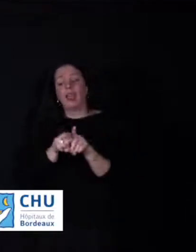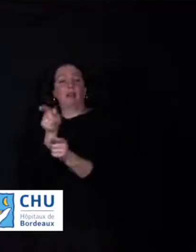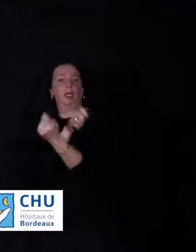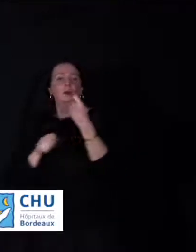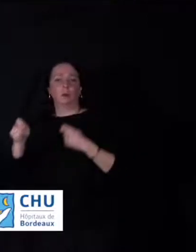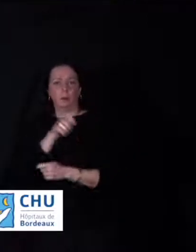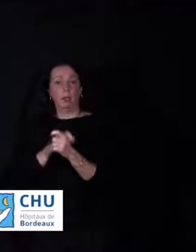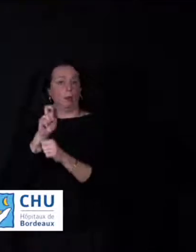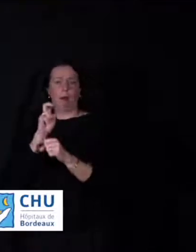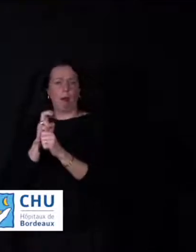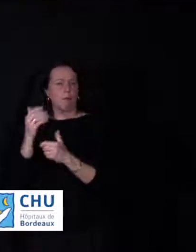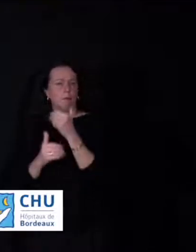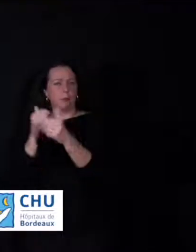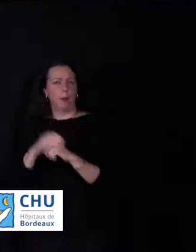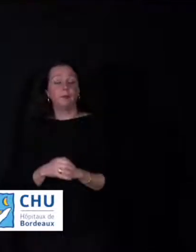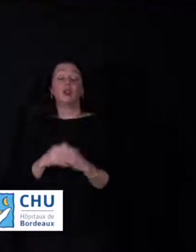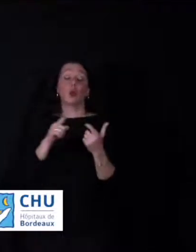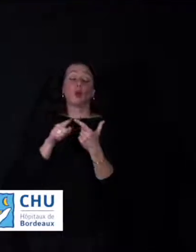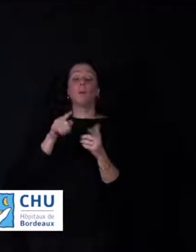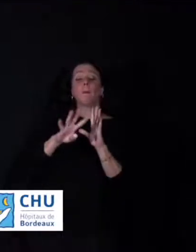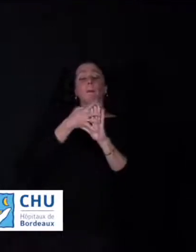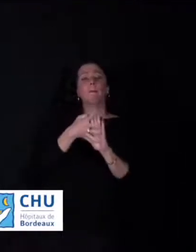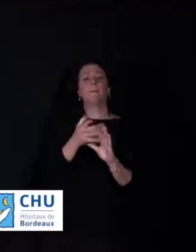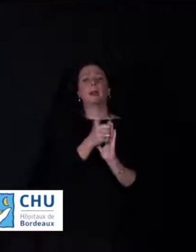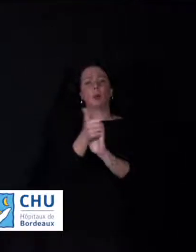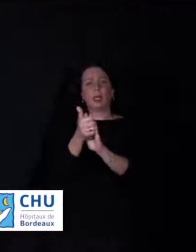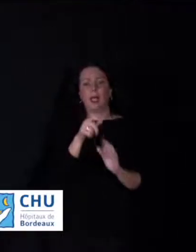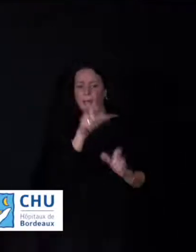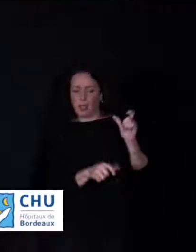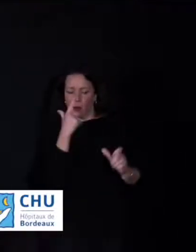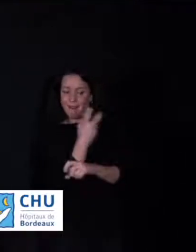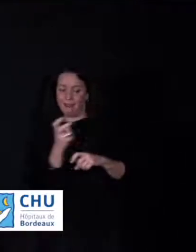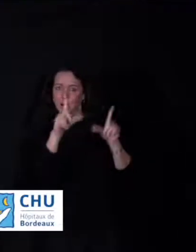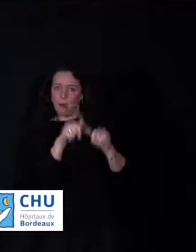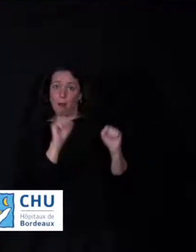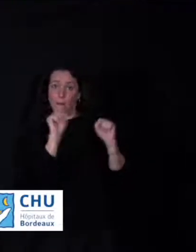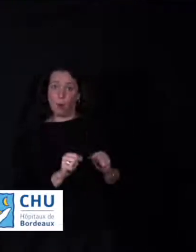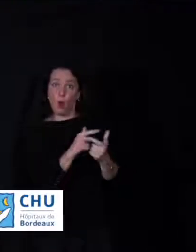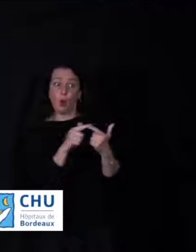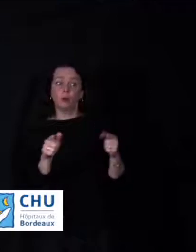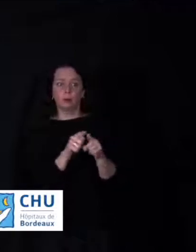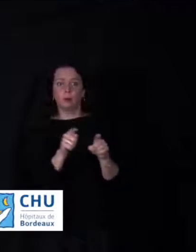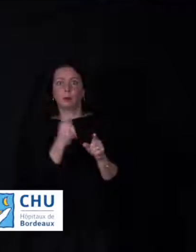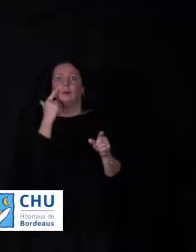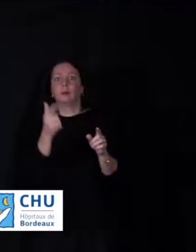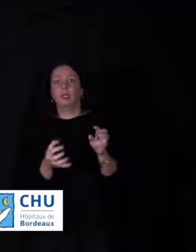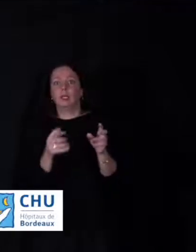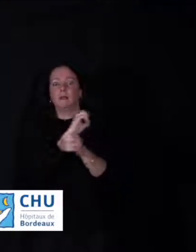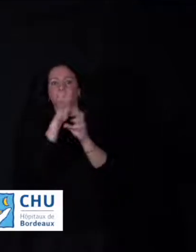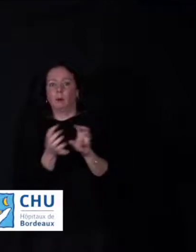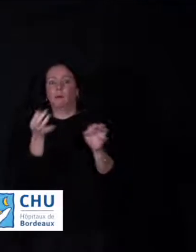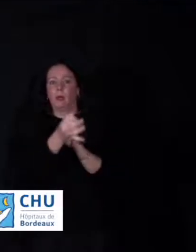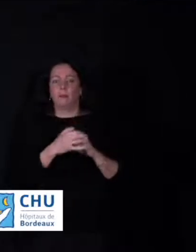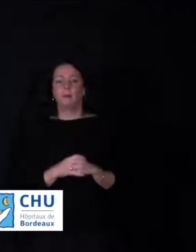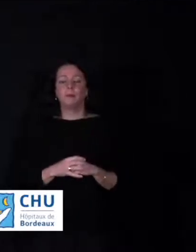critères principaux pour définir les personnes prioritaires, l'existence de facteurs de risque et l'exposition accrue au virus. Alors, les facteurs